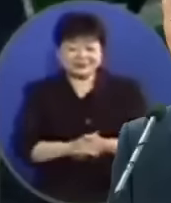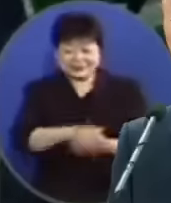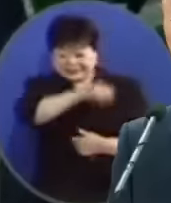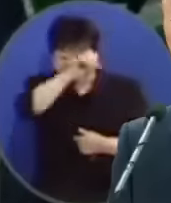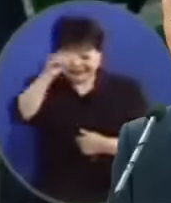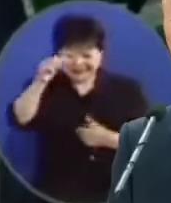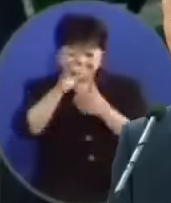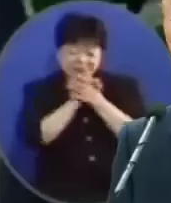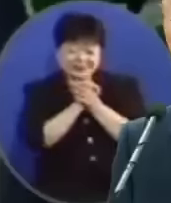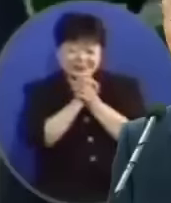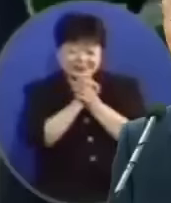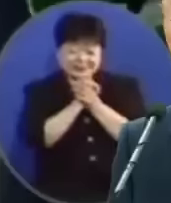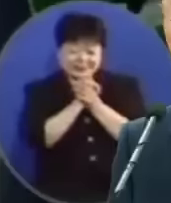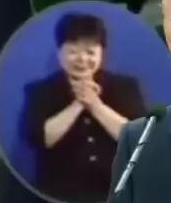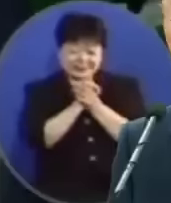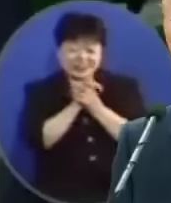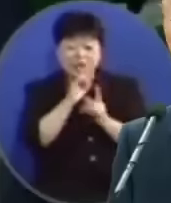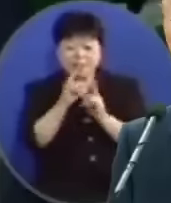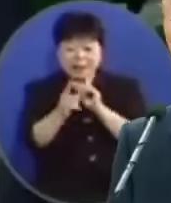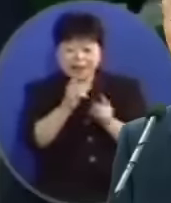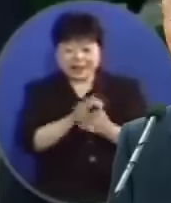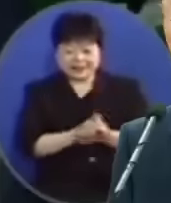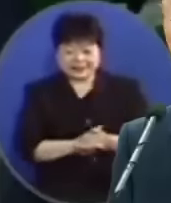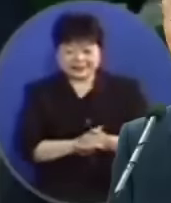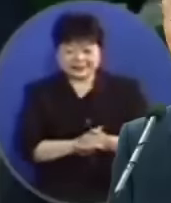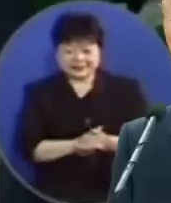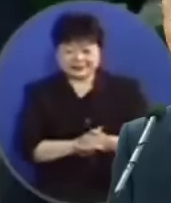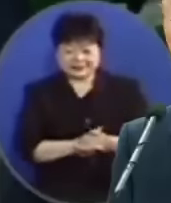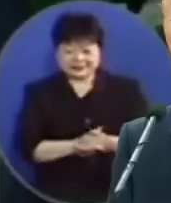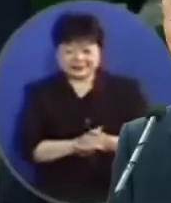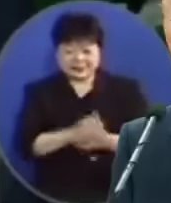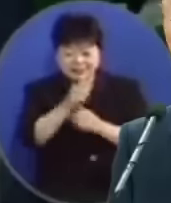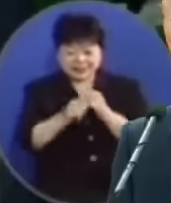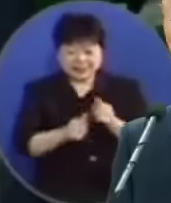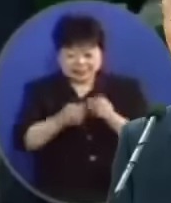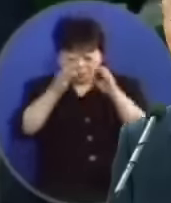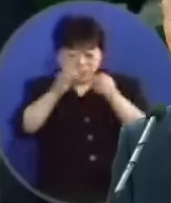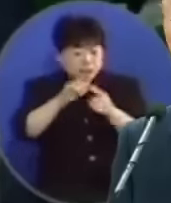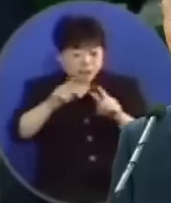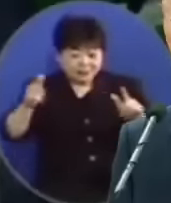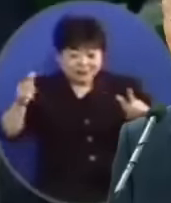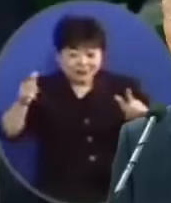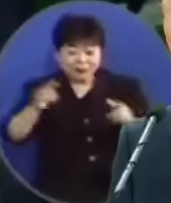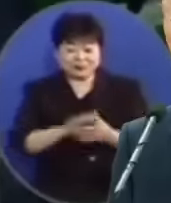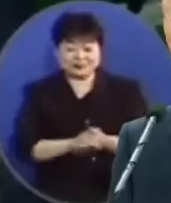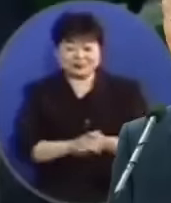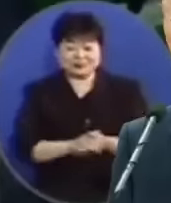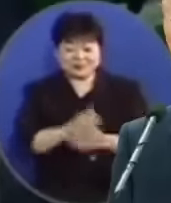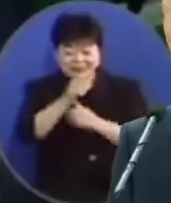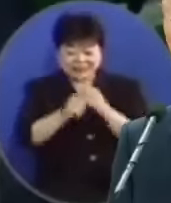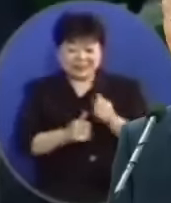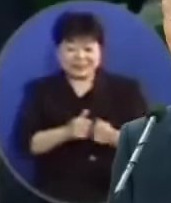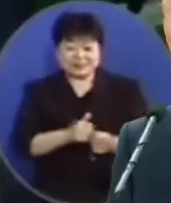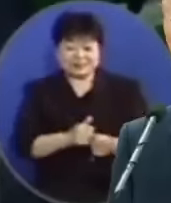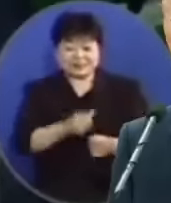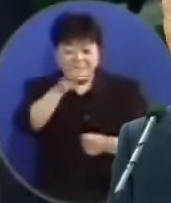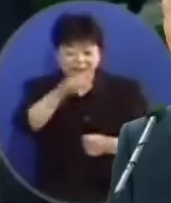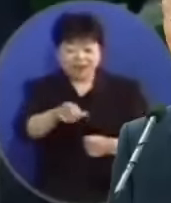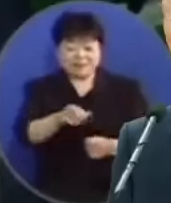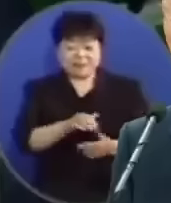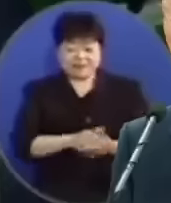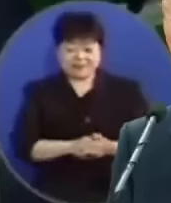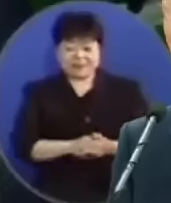조금 전에 기도하시는데 말을 했는데 하나님이 안 보이는데도 하나님 앞에서 보는